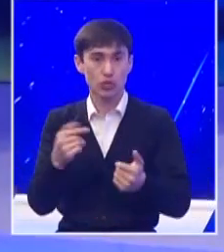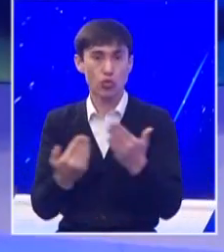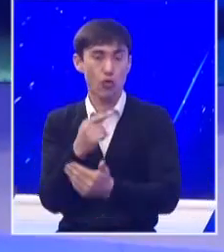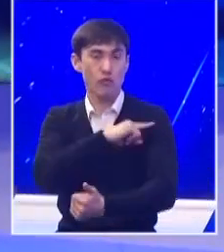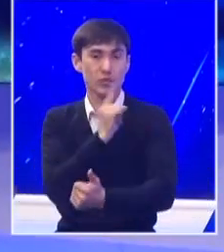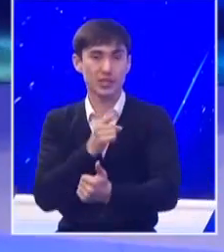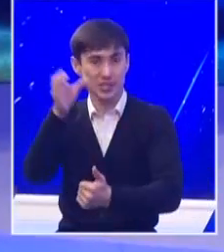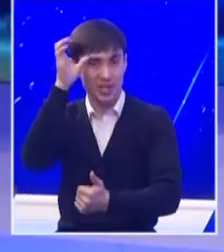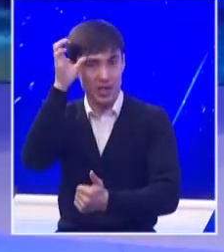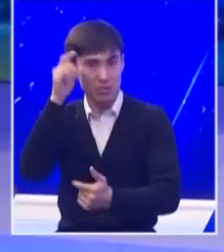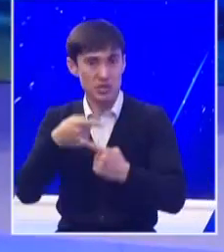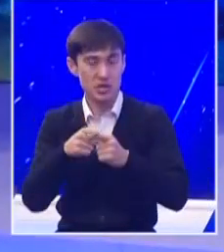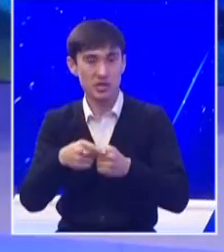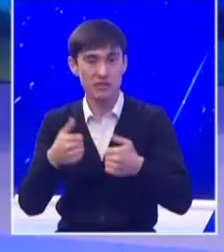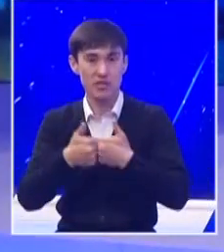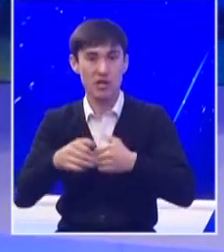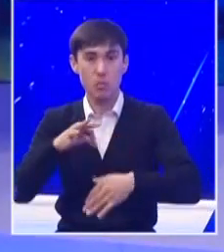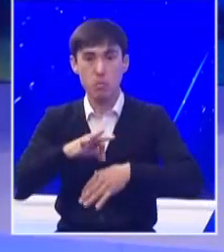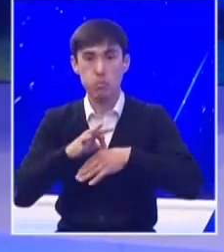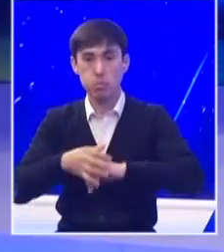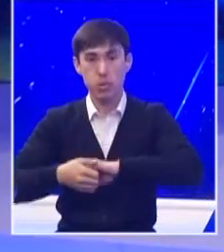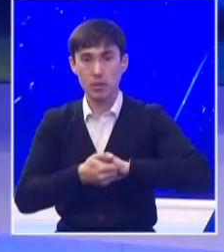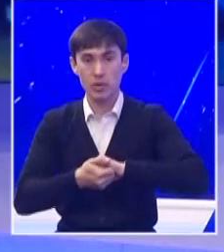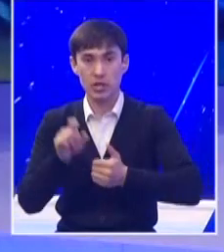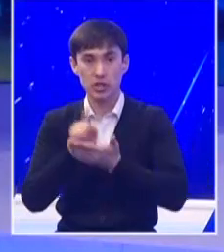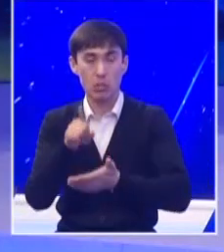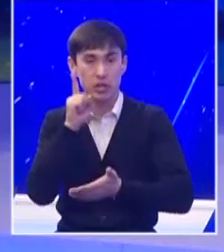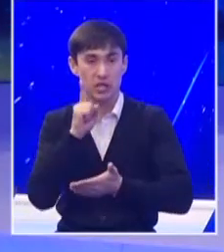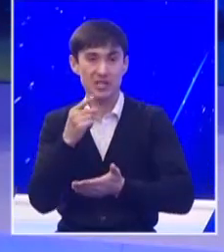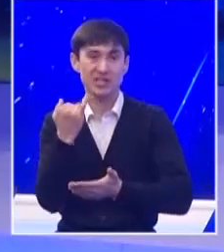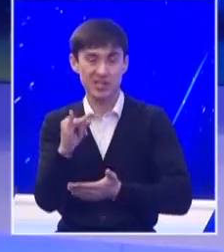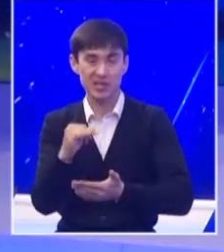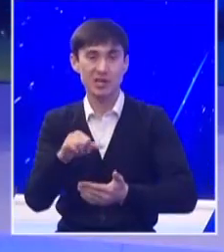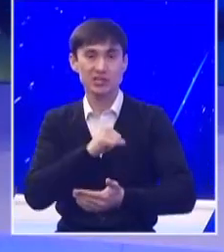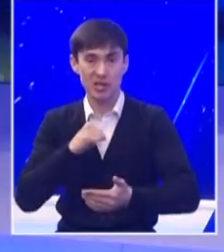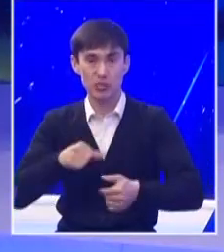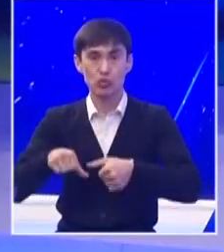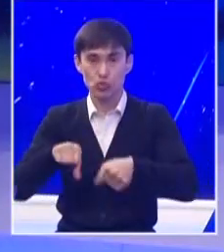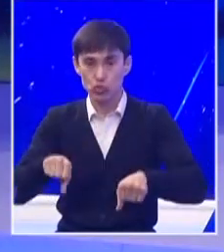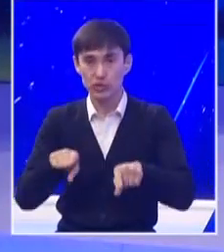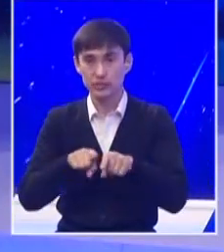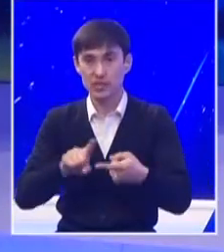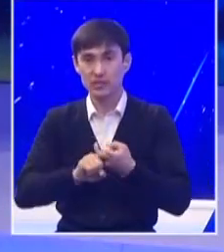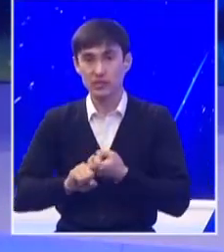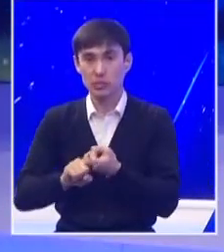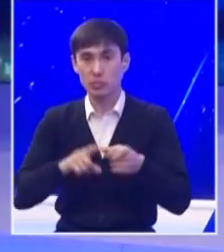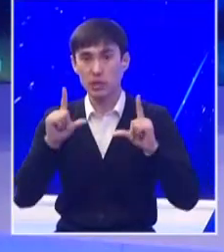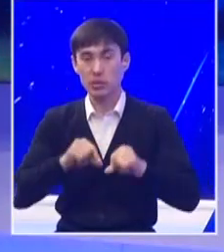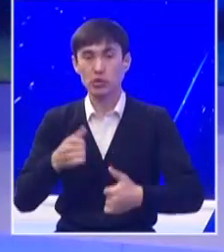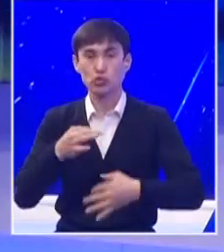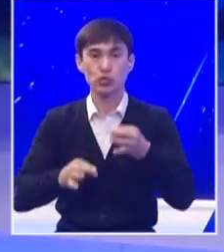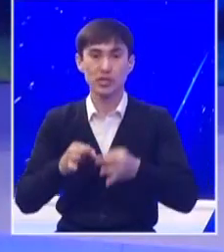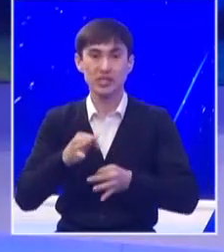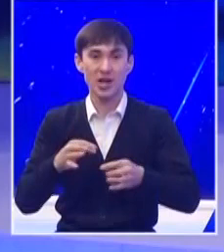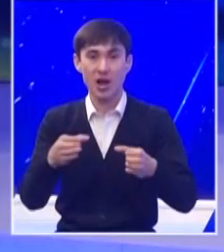и техниками ведения борьбы должны не только молодые спортсмены, но и сами судьи. В связи с чем впервые в наш регион прибыла судейская